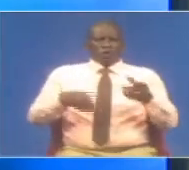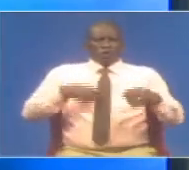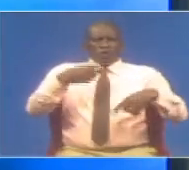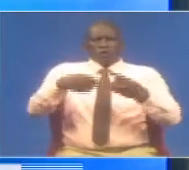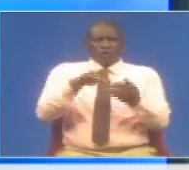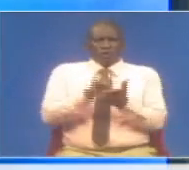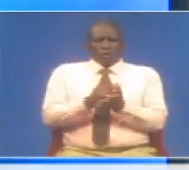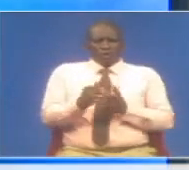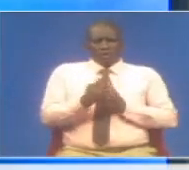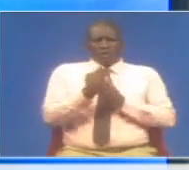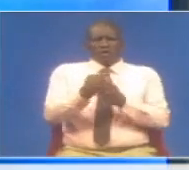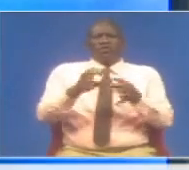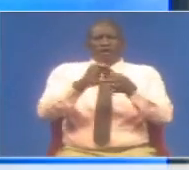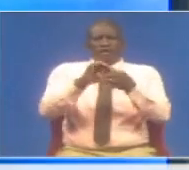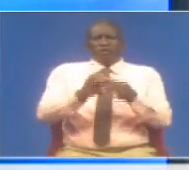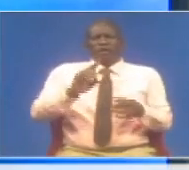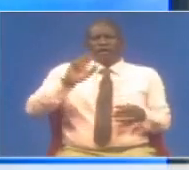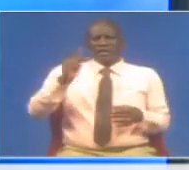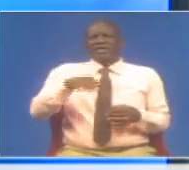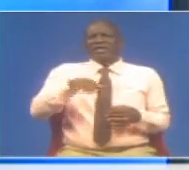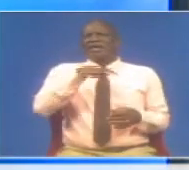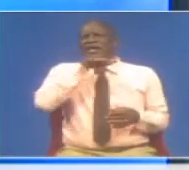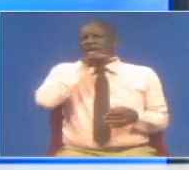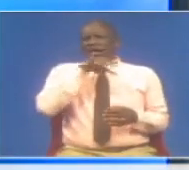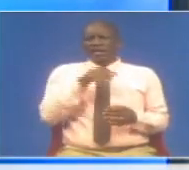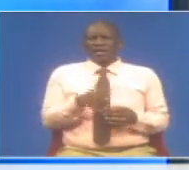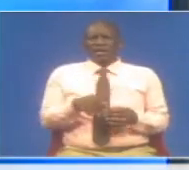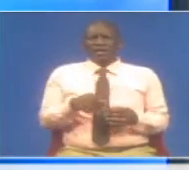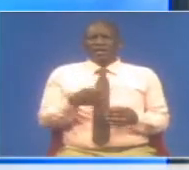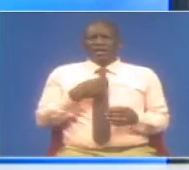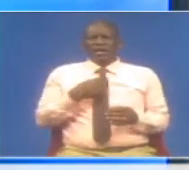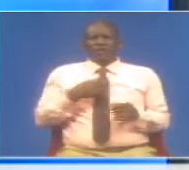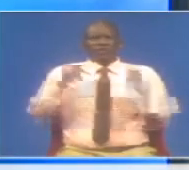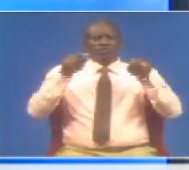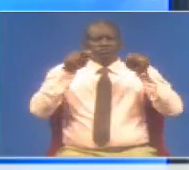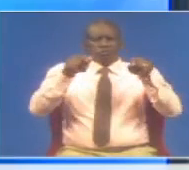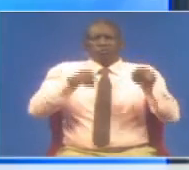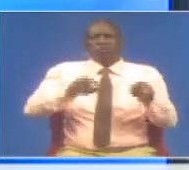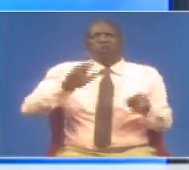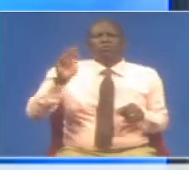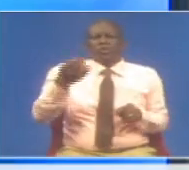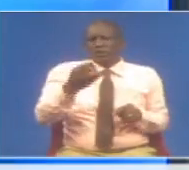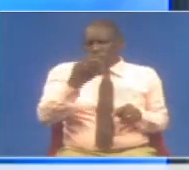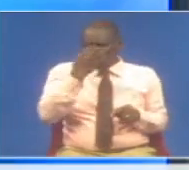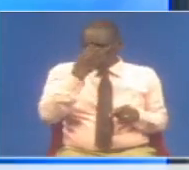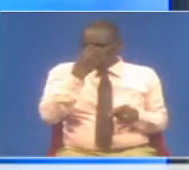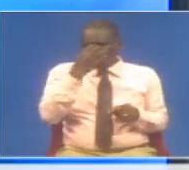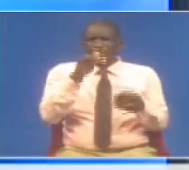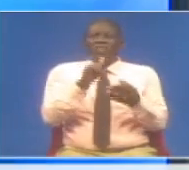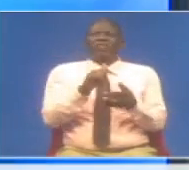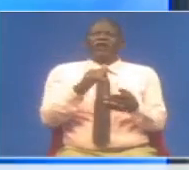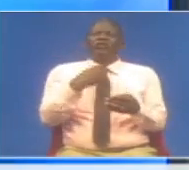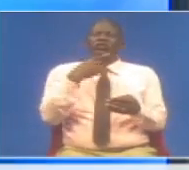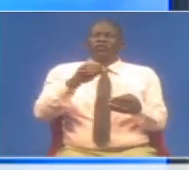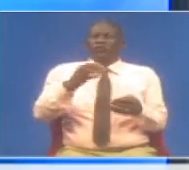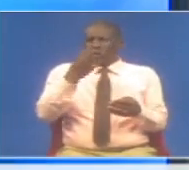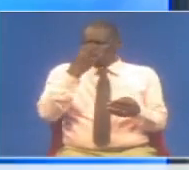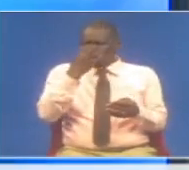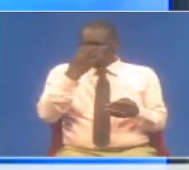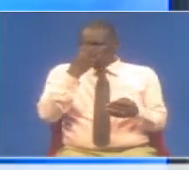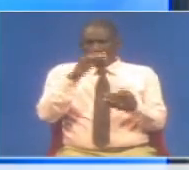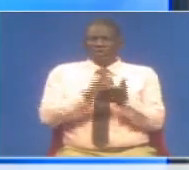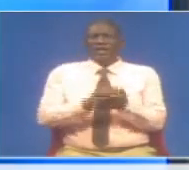Ba kiongozi wa Azimio la Umoja One Kenya Raila Odinga amempasha hasimu wake Rais William Ruto kwamba Kenya si taifa la kuendeshwa